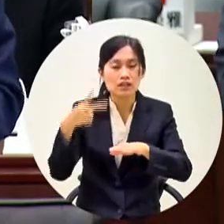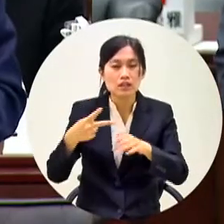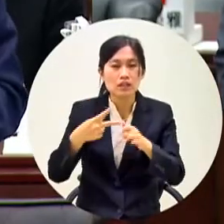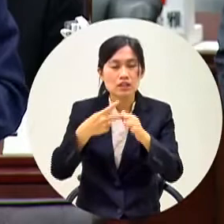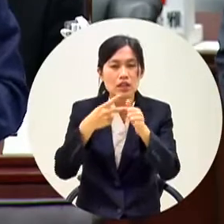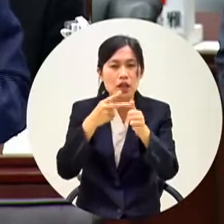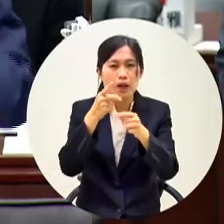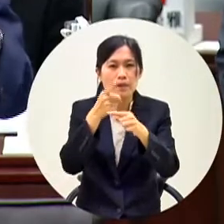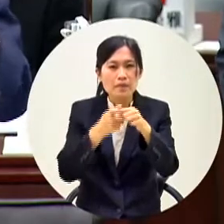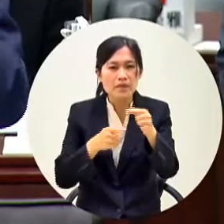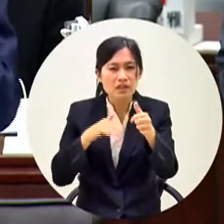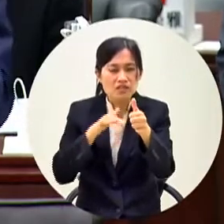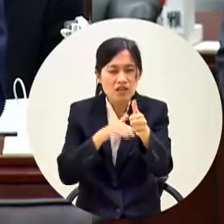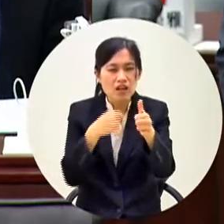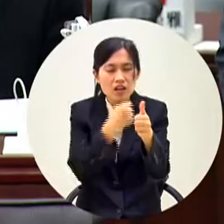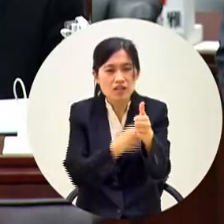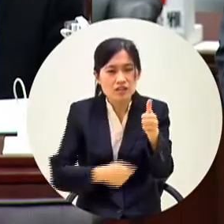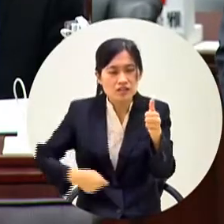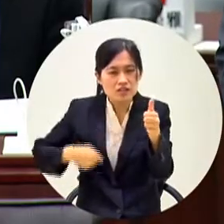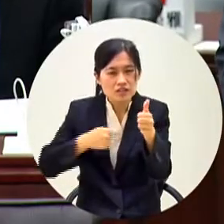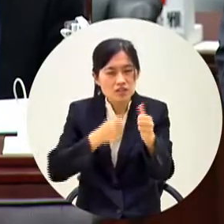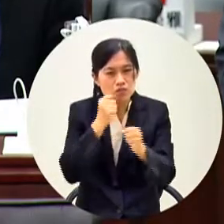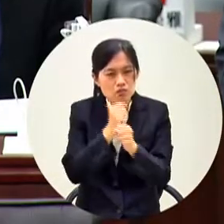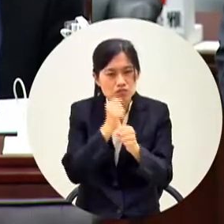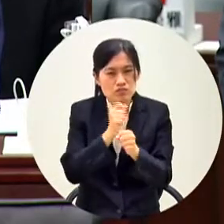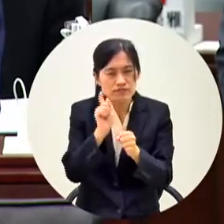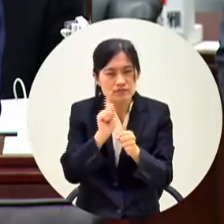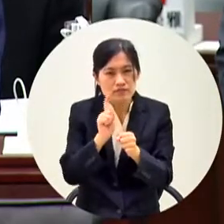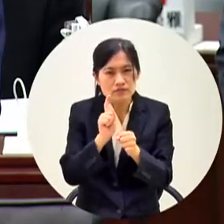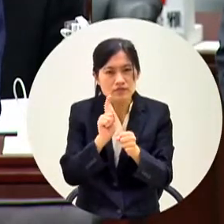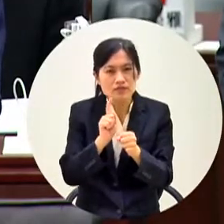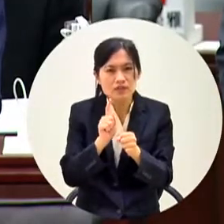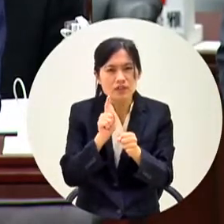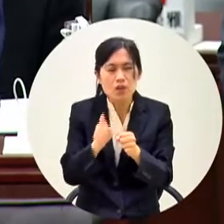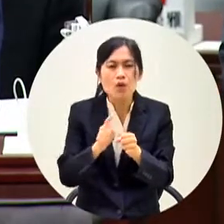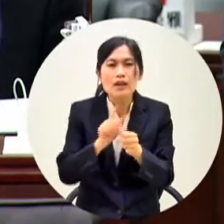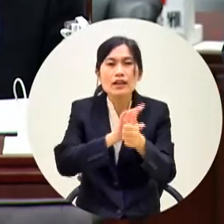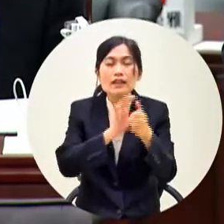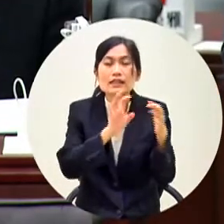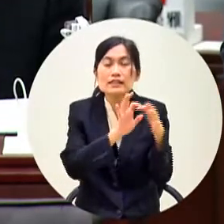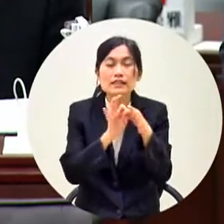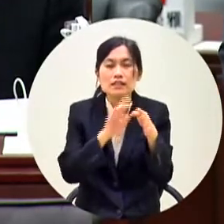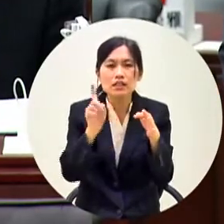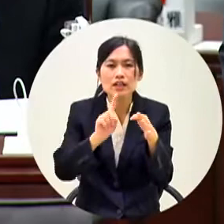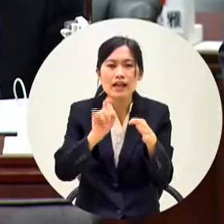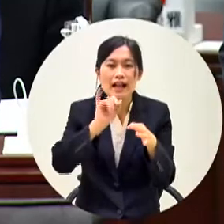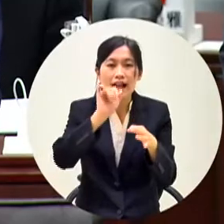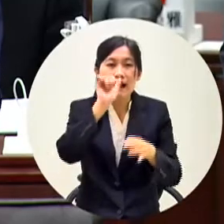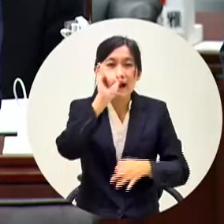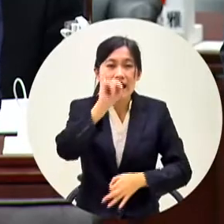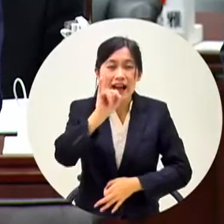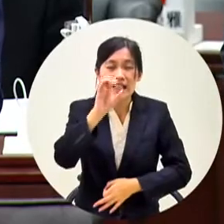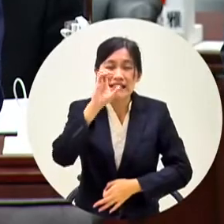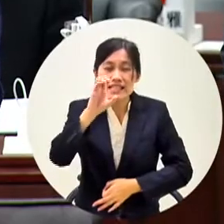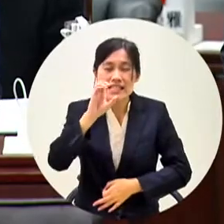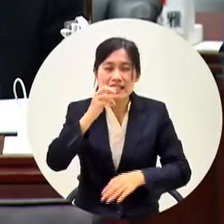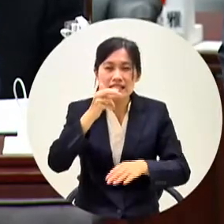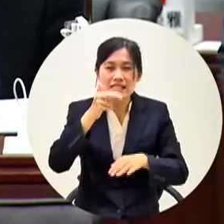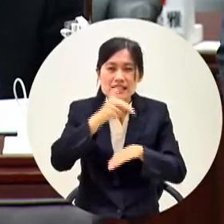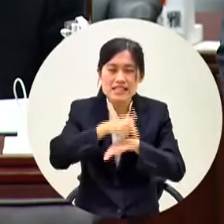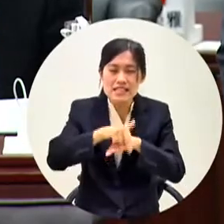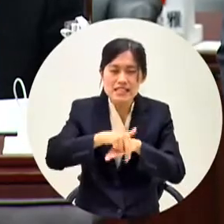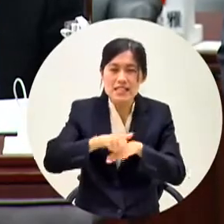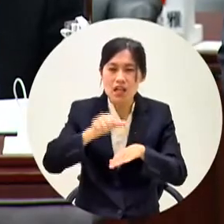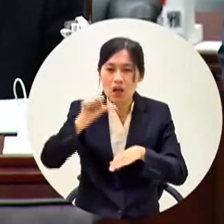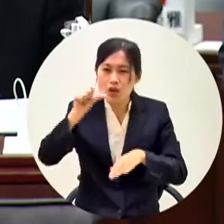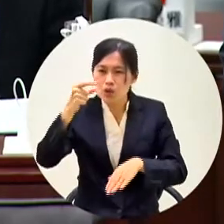先进制程，因为半导体它会牵涉往前走的 IC 设计，那再往前走大概就是 5G 的很多的应用